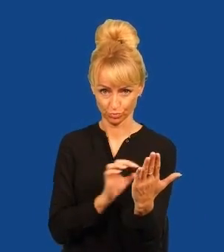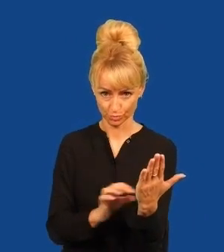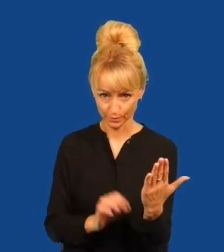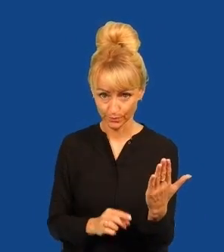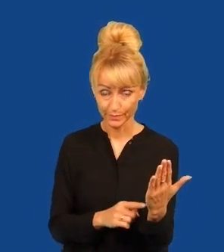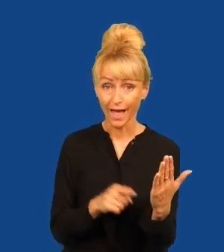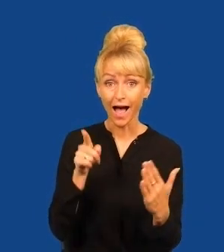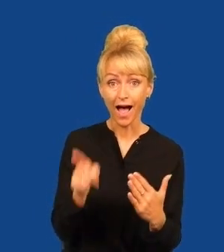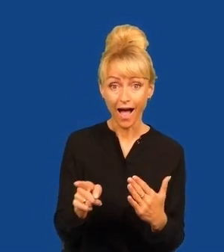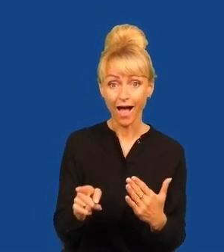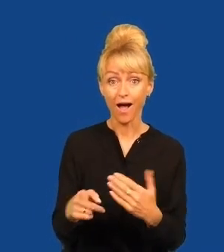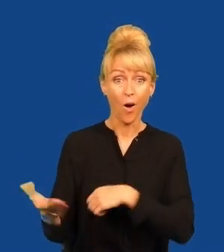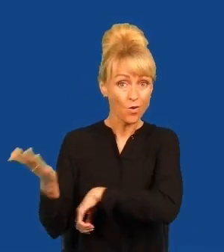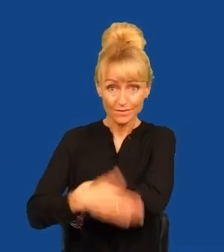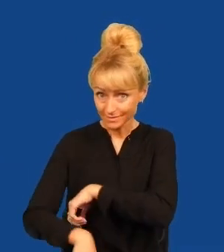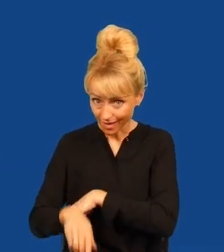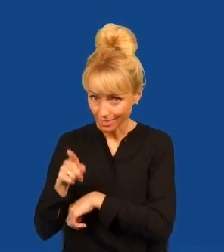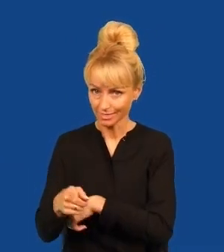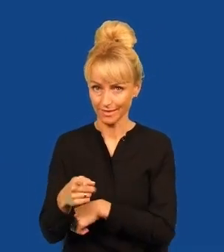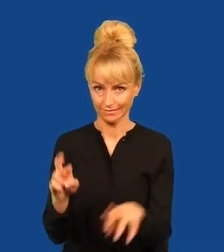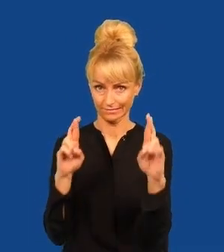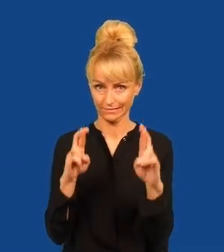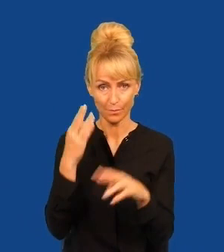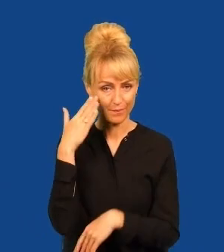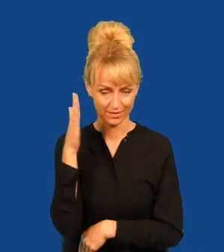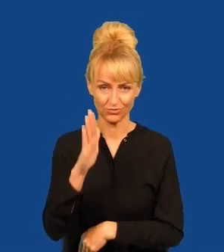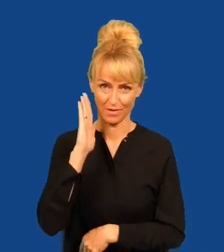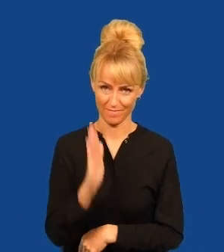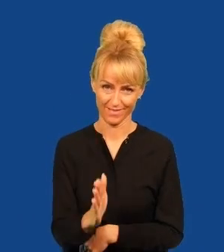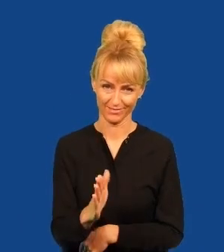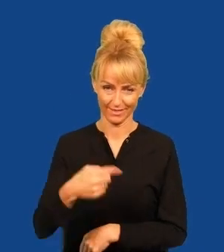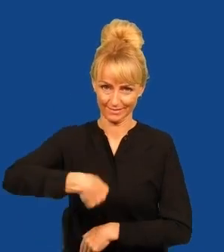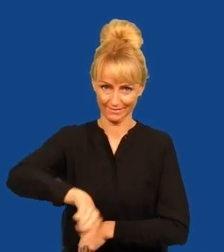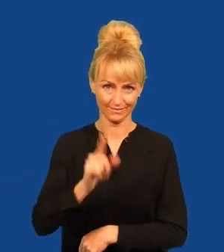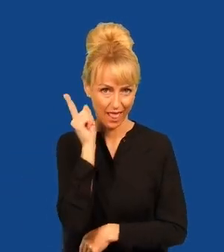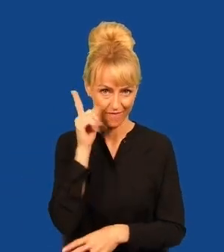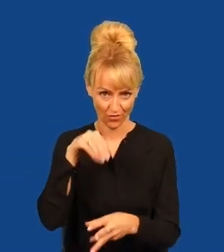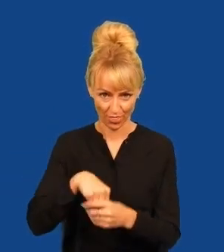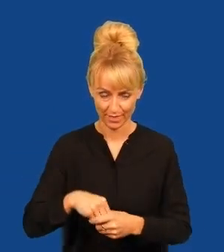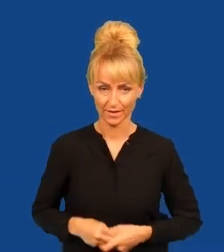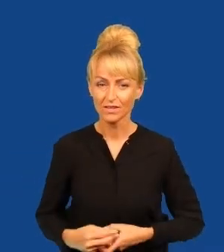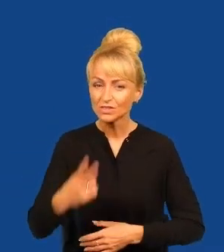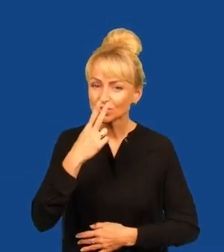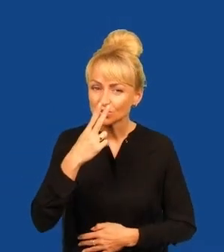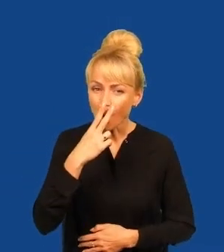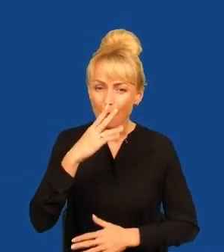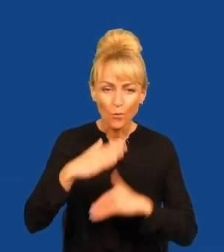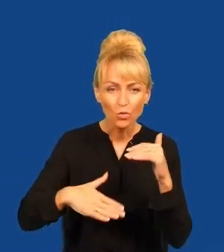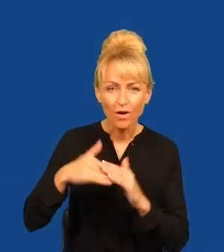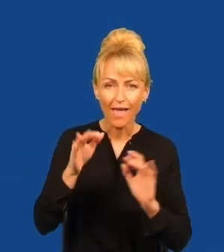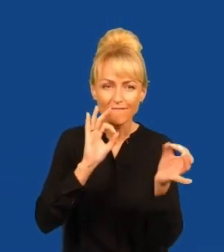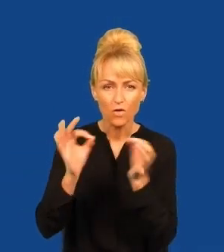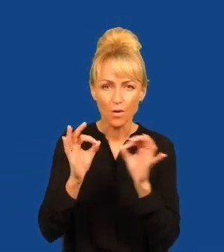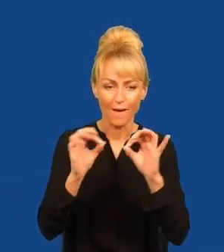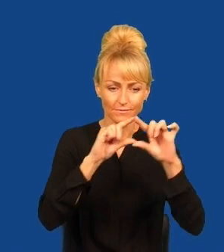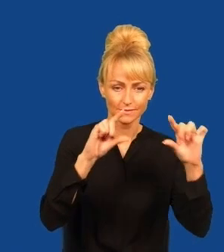to, co już niedługo, mam nadzieję, zagości u nas w telefonach. Zobaczcie proszę na architekturę informacji całkowicie